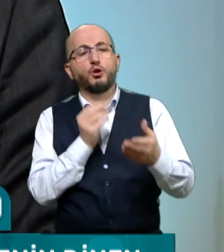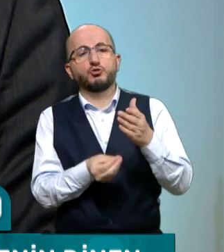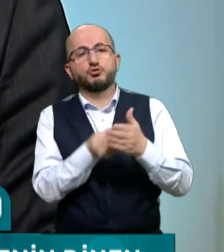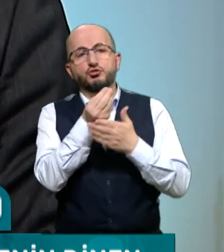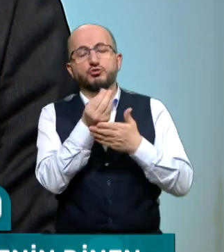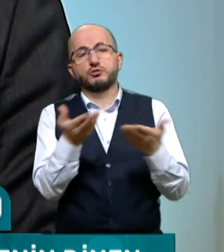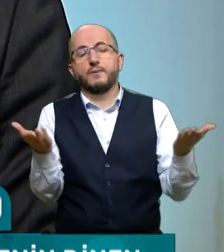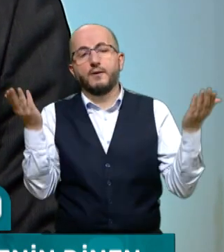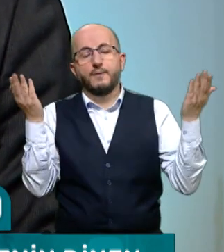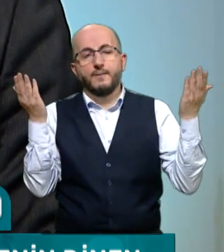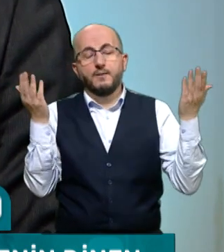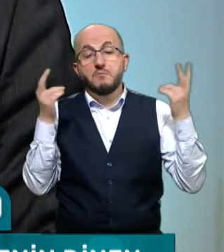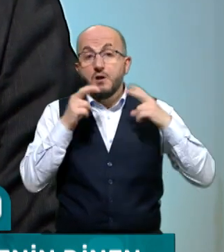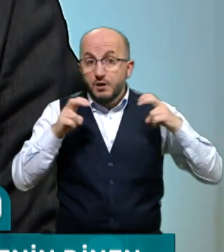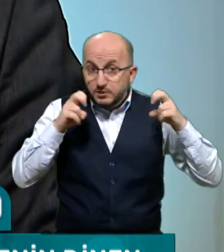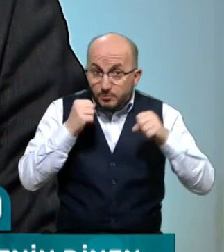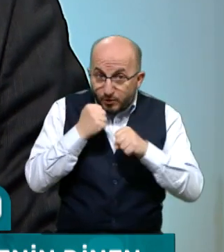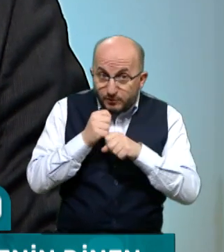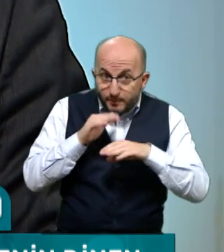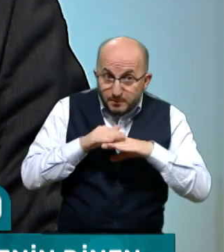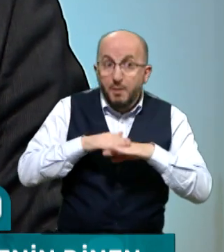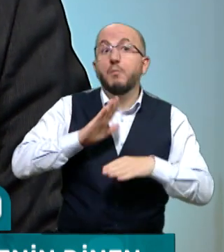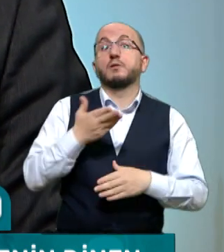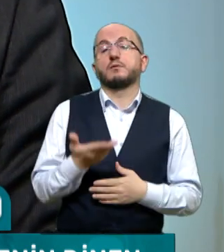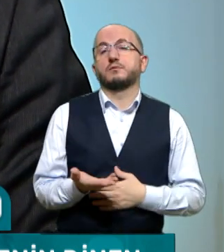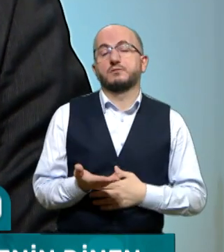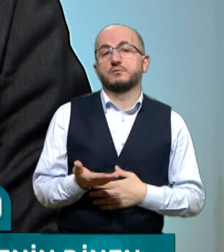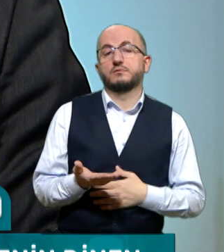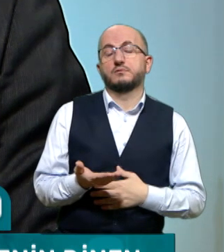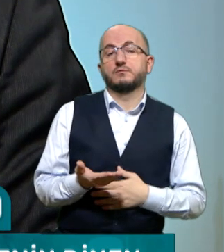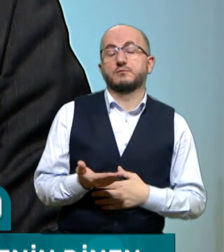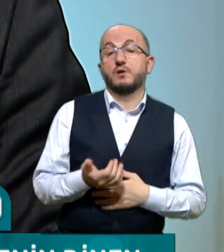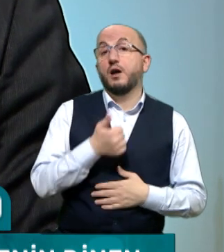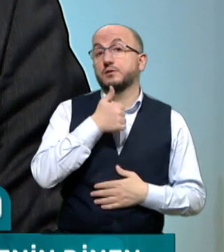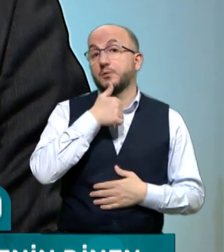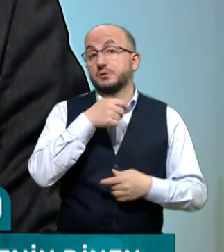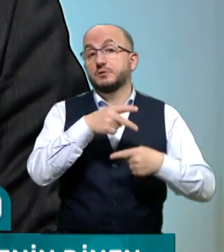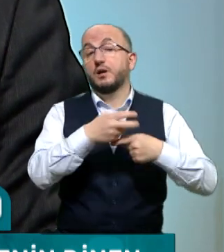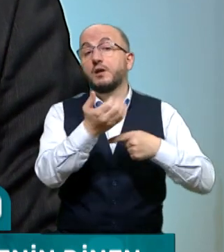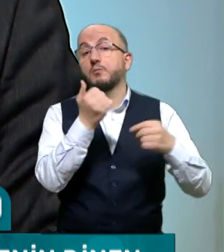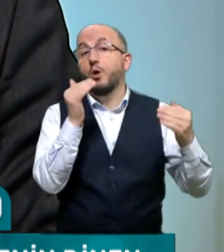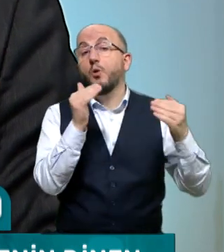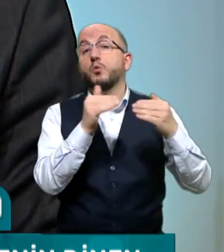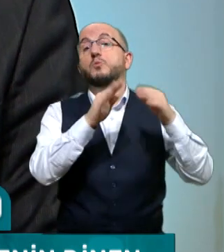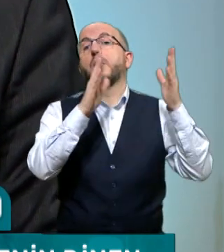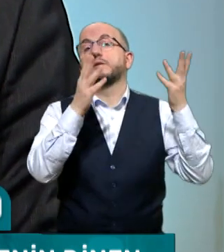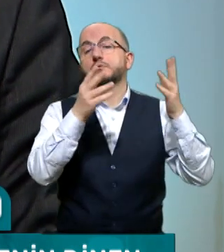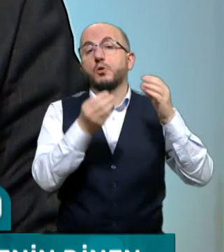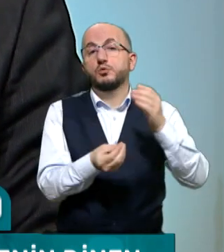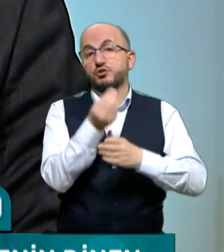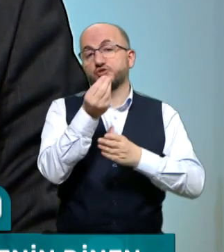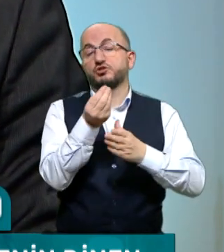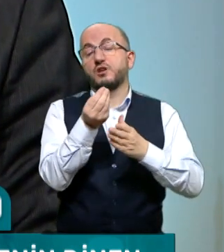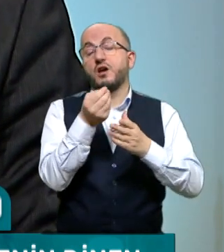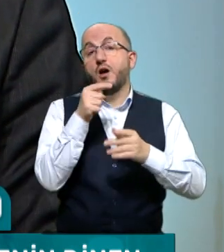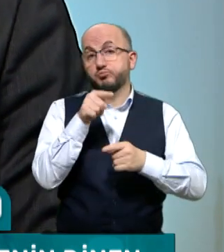mı? Araştırma görevini yapmadık. Araştırma görevini yapmadık ve adamın da zekat almaya ehil olmadığı açığa çıktı. O zaman